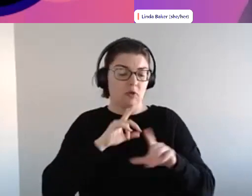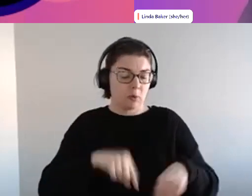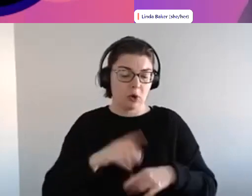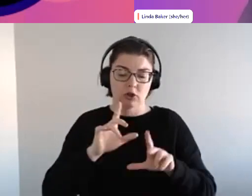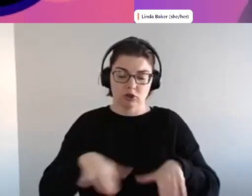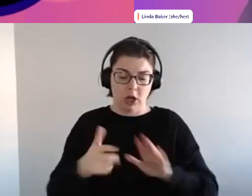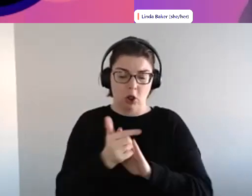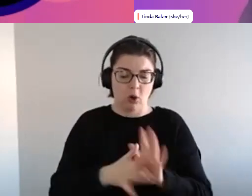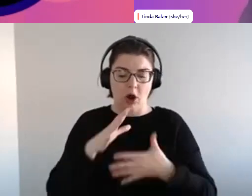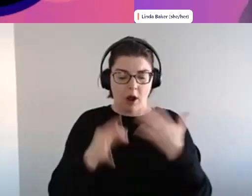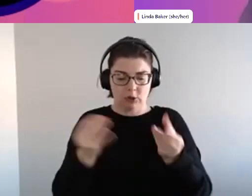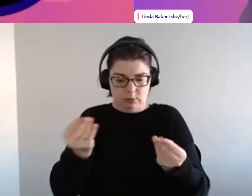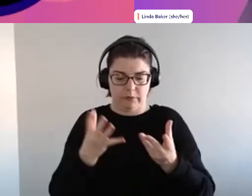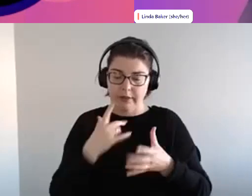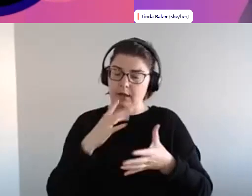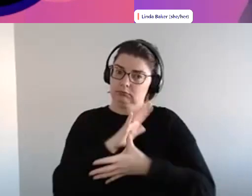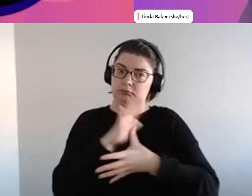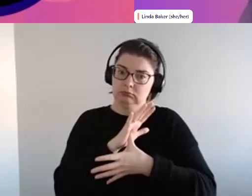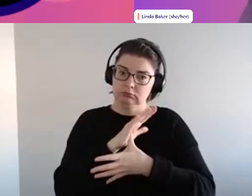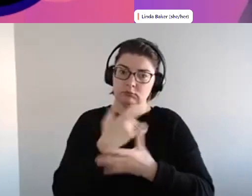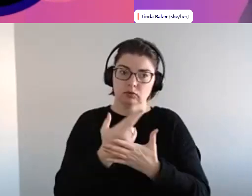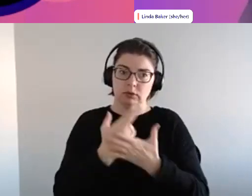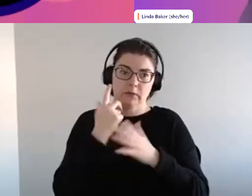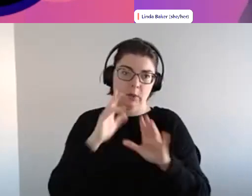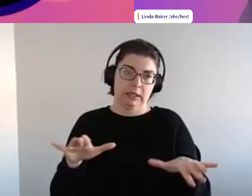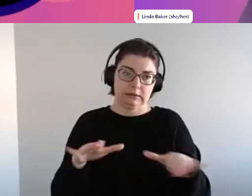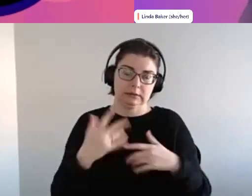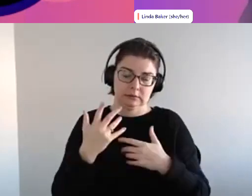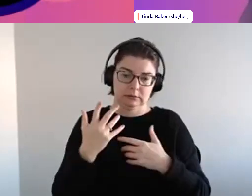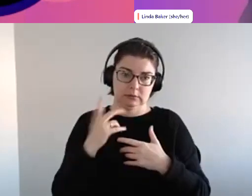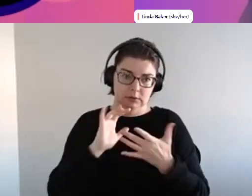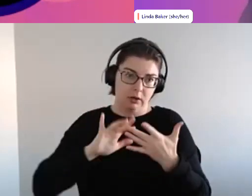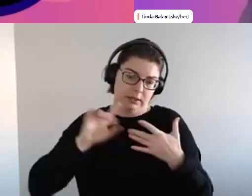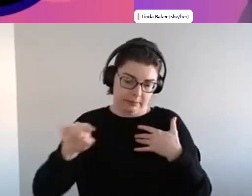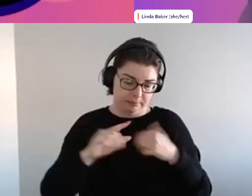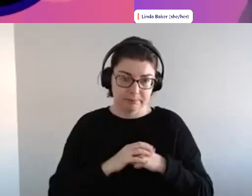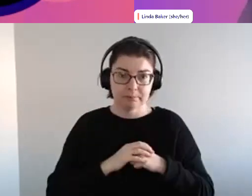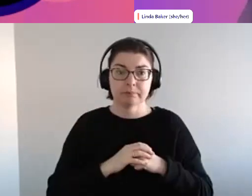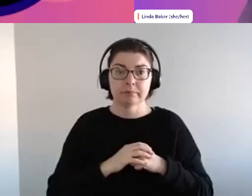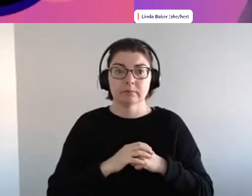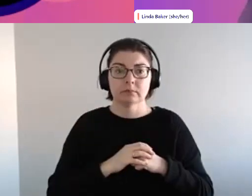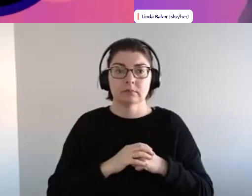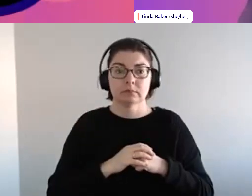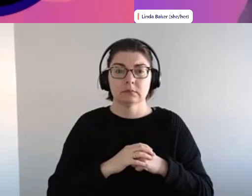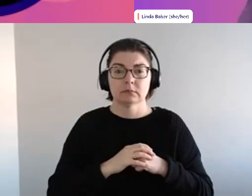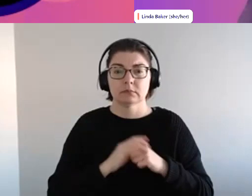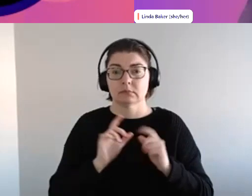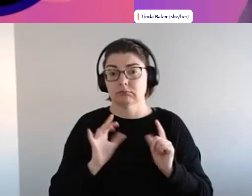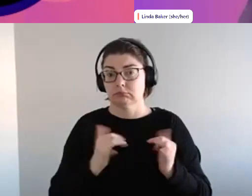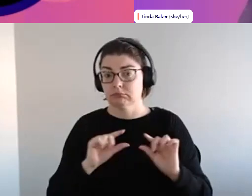nous aide on les a contactés ils nous ont dit voici toutes vos options vous pouvez vous procurer un avocat des enfants ou autres voici les ressources que vous pouvez contacter